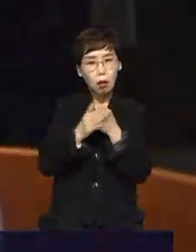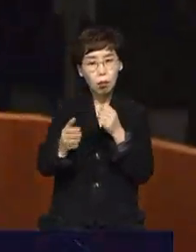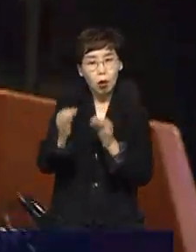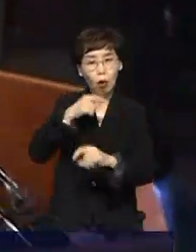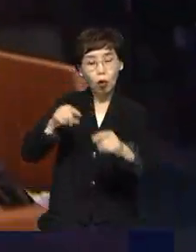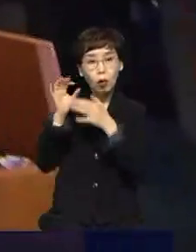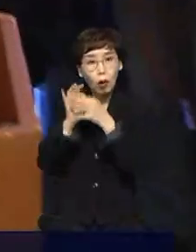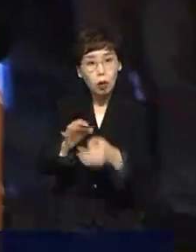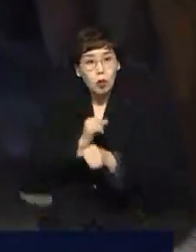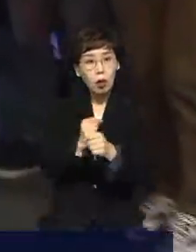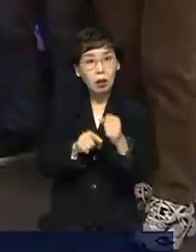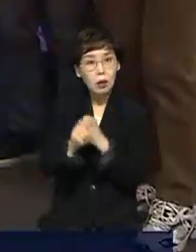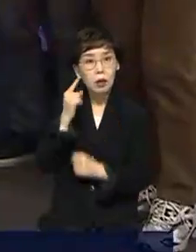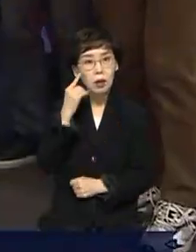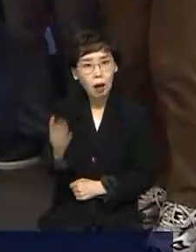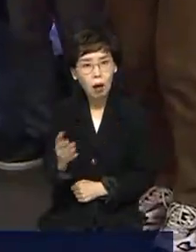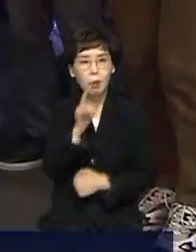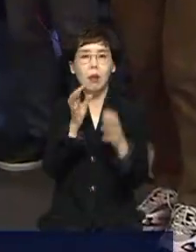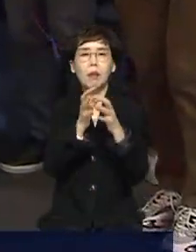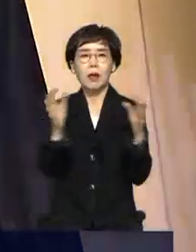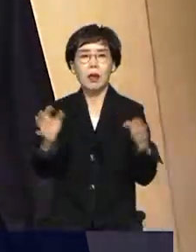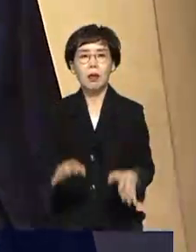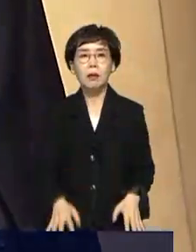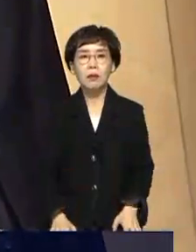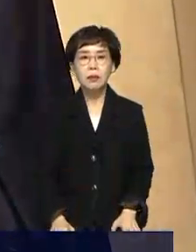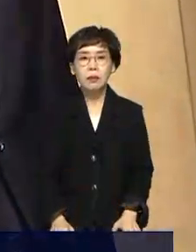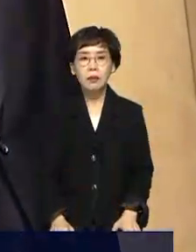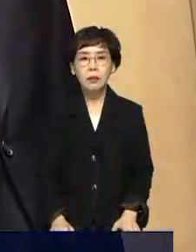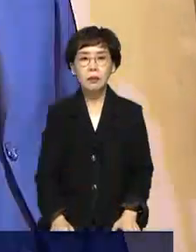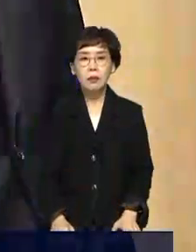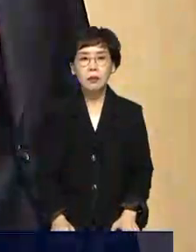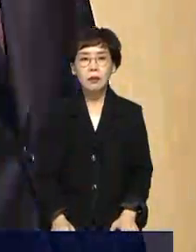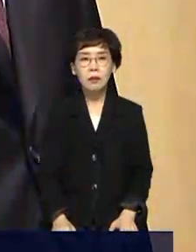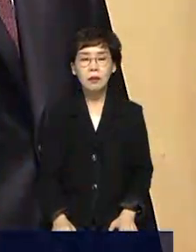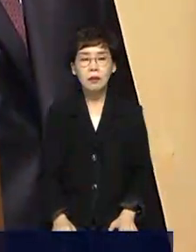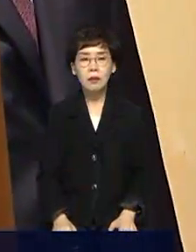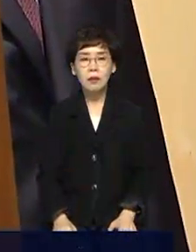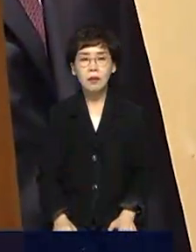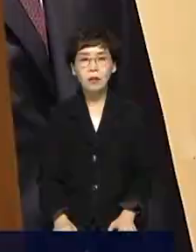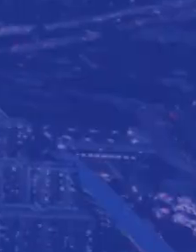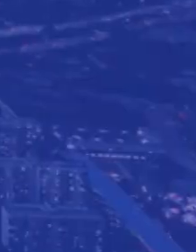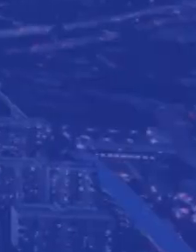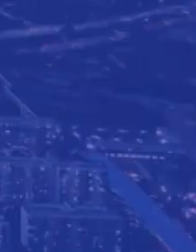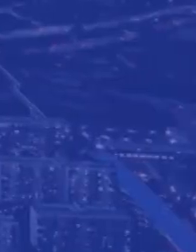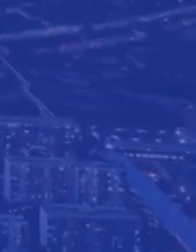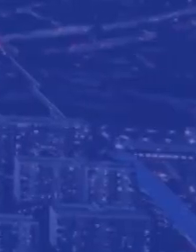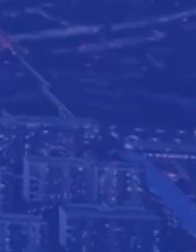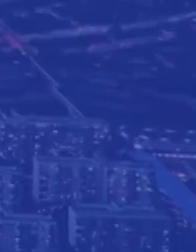계속하겠다는 뜻으로 해석돼서 논란이 이어질 전망입니다. SBS 김범주입니다.